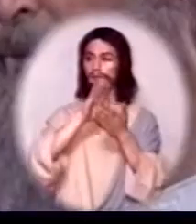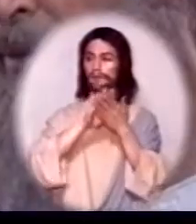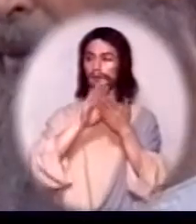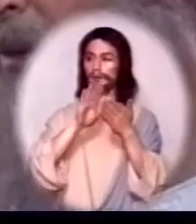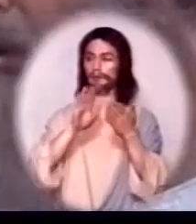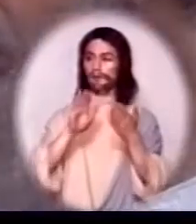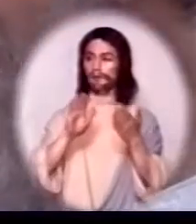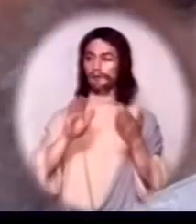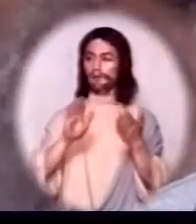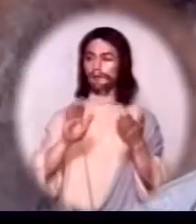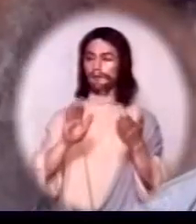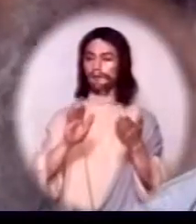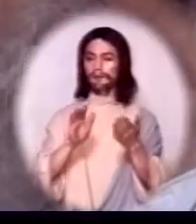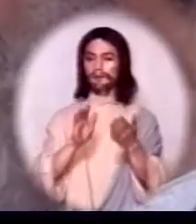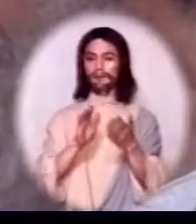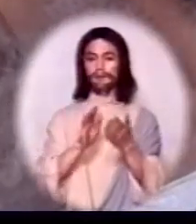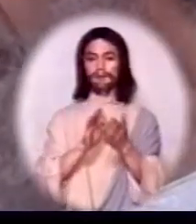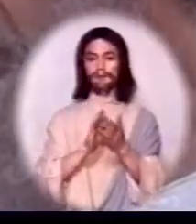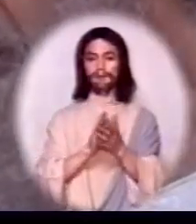압니다.